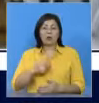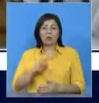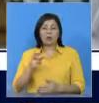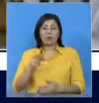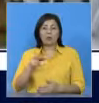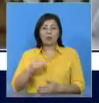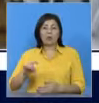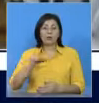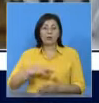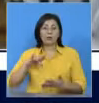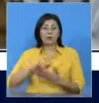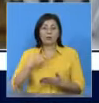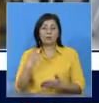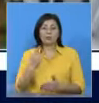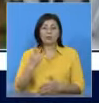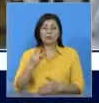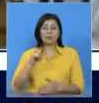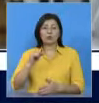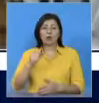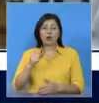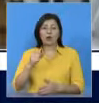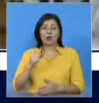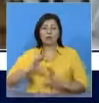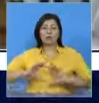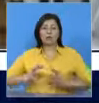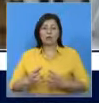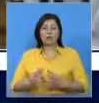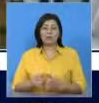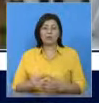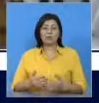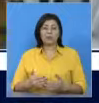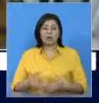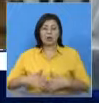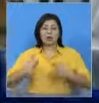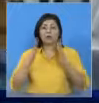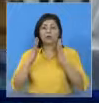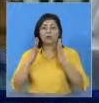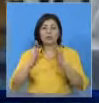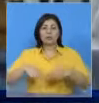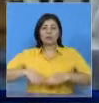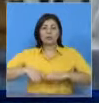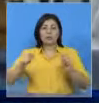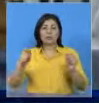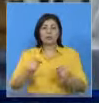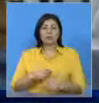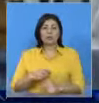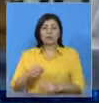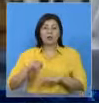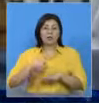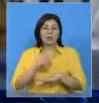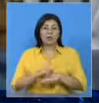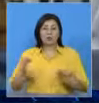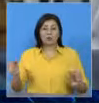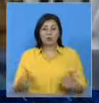орталығынан бірінші рет руханият әлемі деген жаңа үлкен аллея аштық. Ол аллеяға Қобдоданың әкімдері қолдаушылық